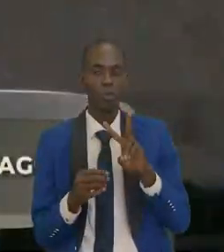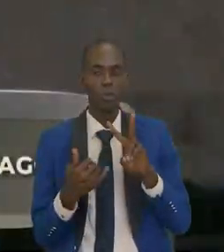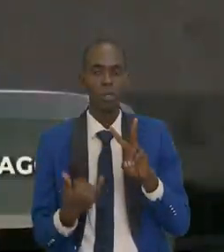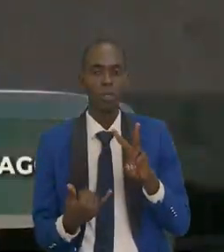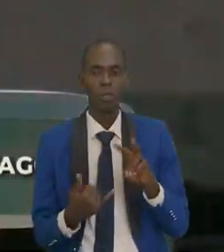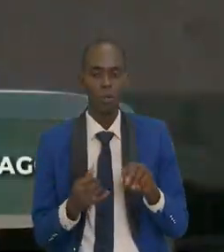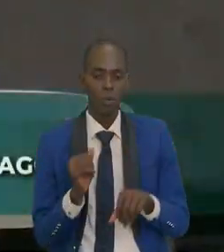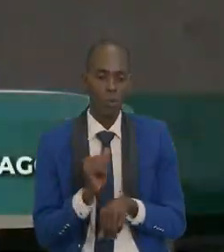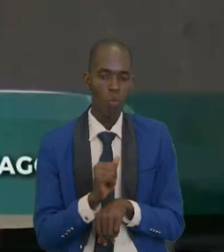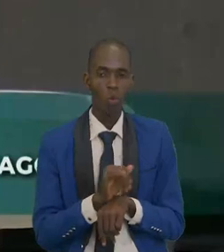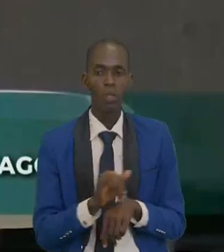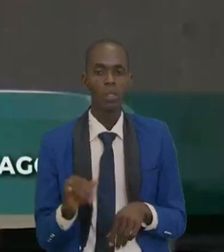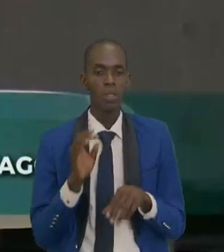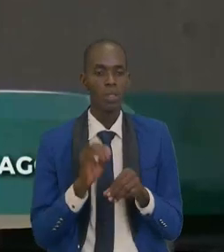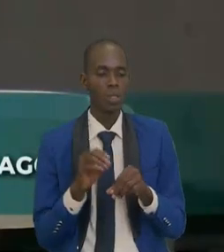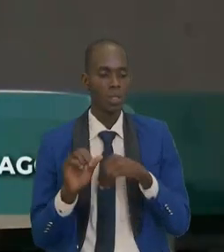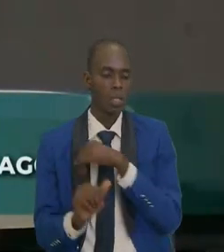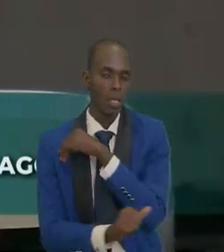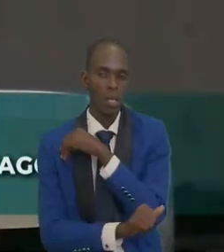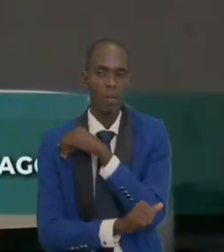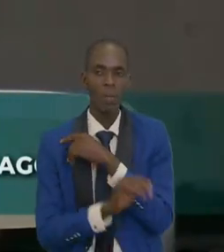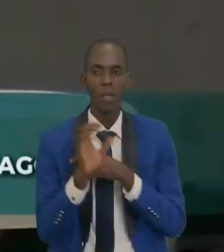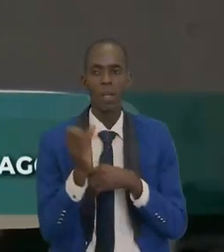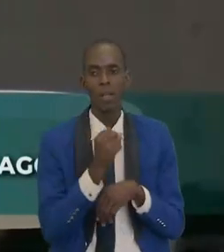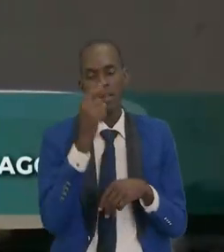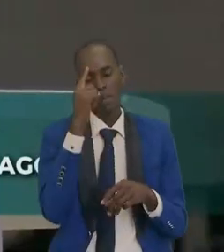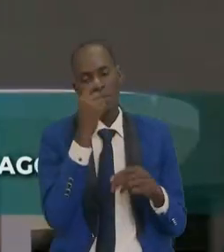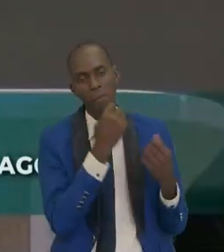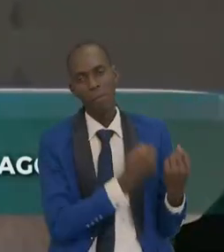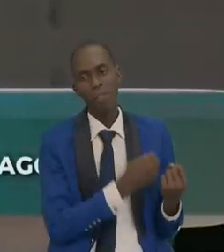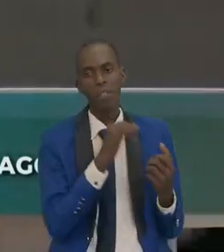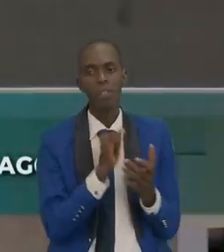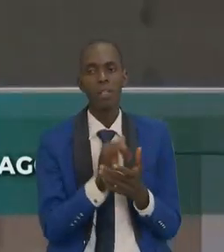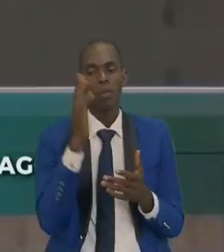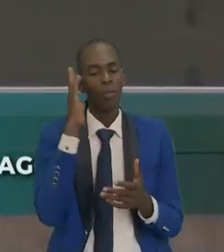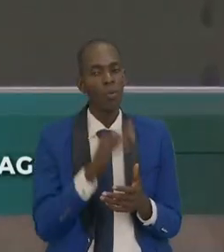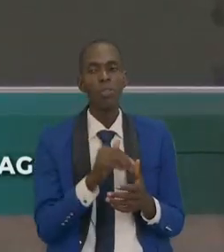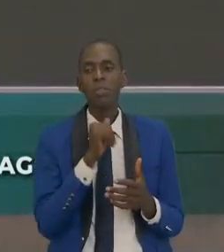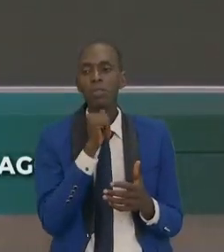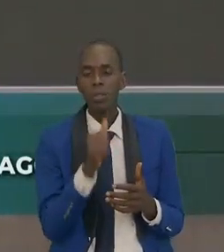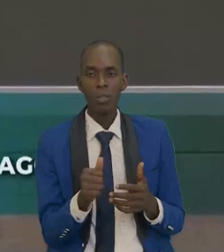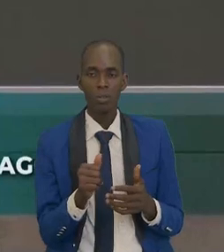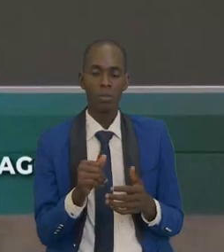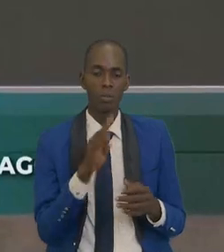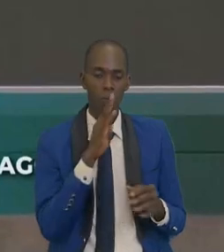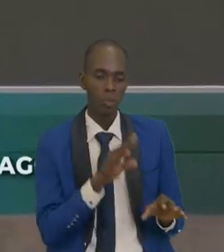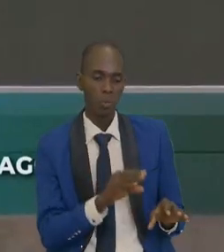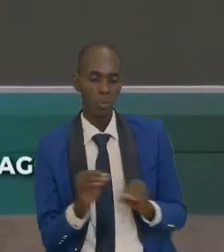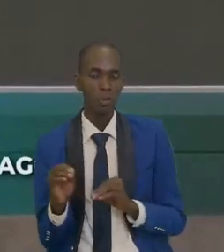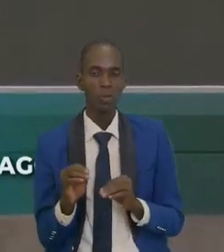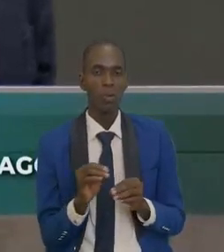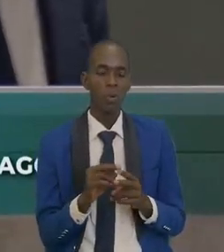Point 2. Opérer dans la foi d'Abraham qui ne doute pas.